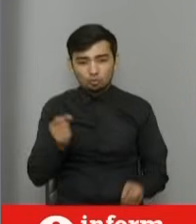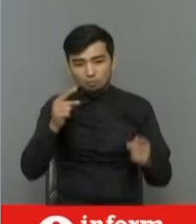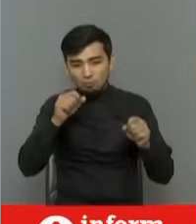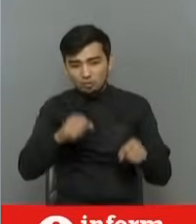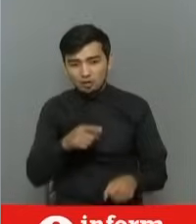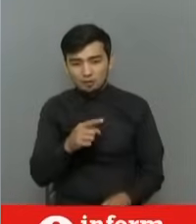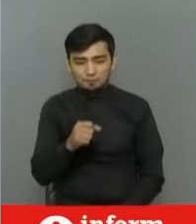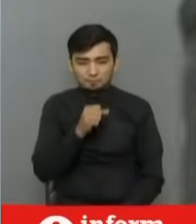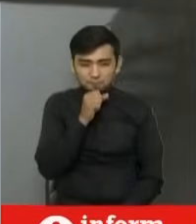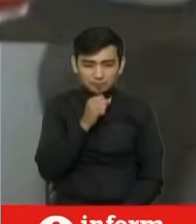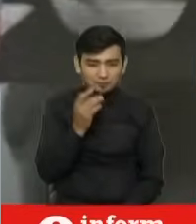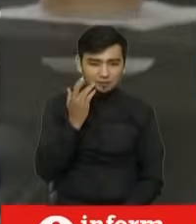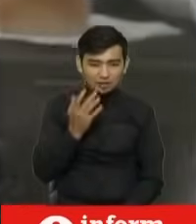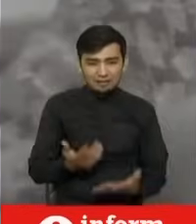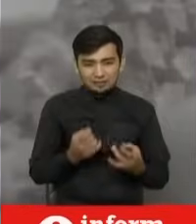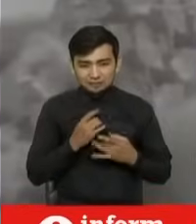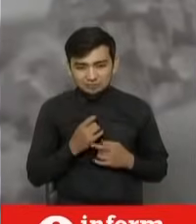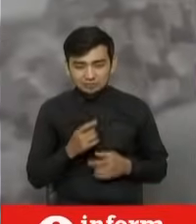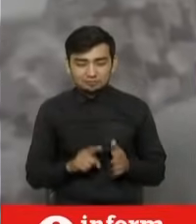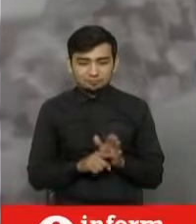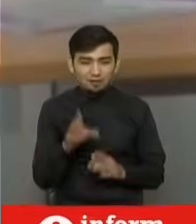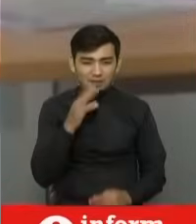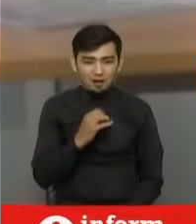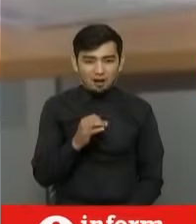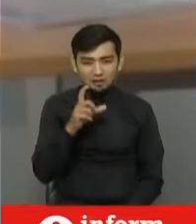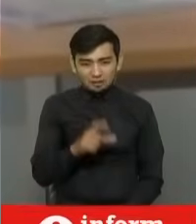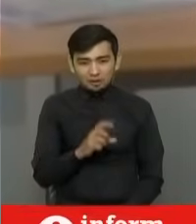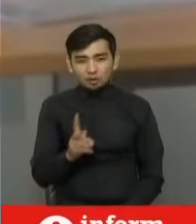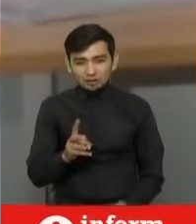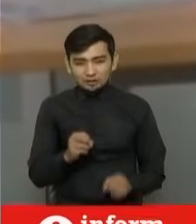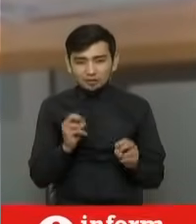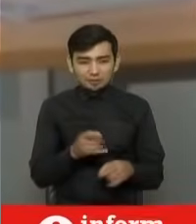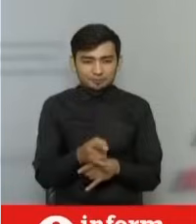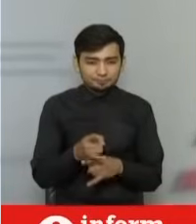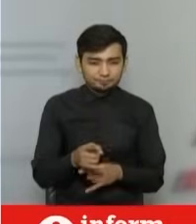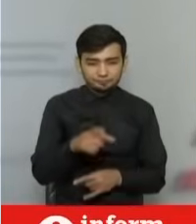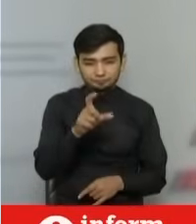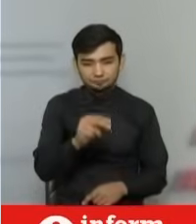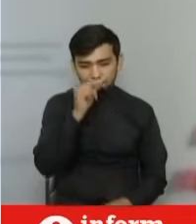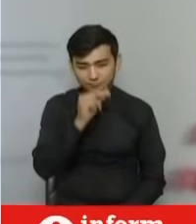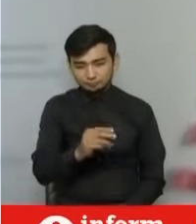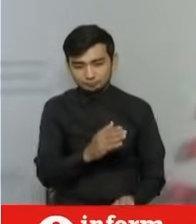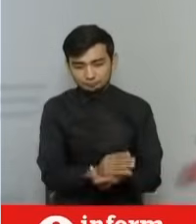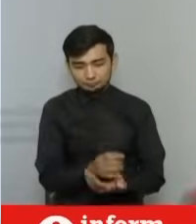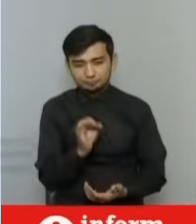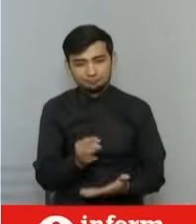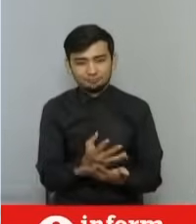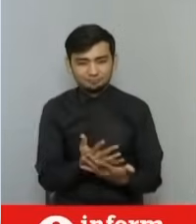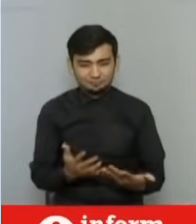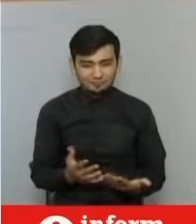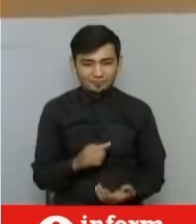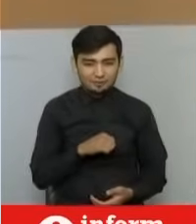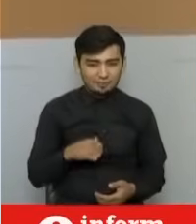становится замкнутым и агрессивным А вот сама проблема травли кроется в тех кто её инициирует длях это способ самоутверждения и